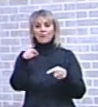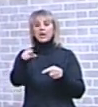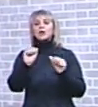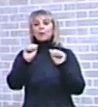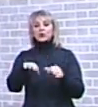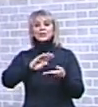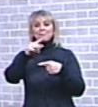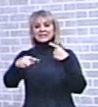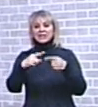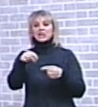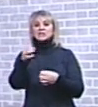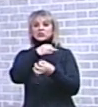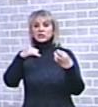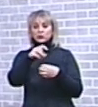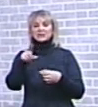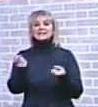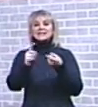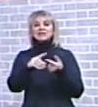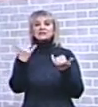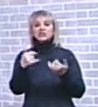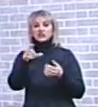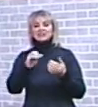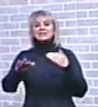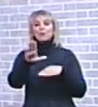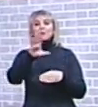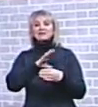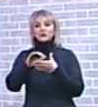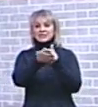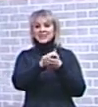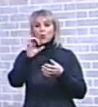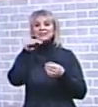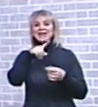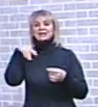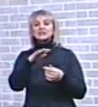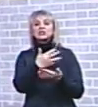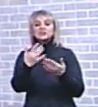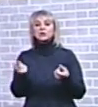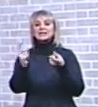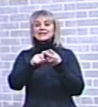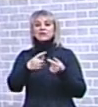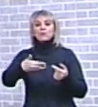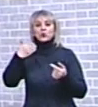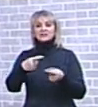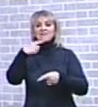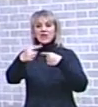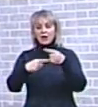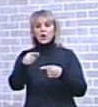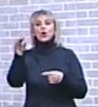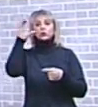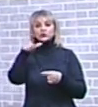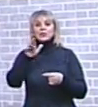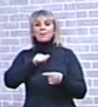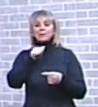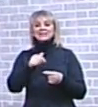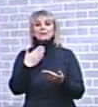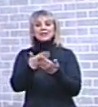можно бесконечно дискутировать, зависят ли сейчас страны бывшего Союза от России и насколько зависели в прошлые века. Ученые